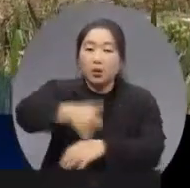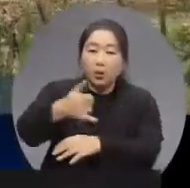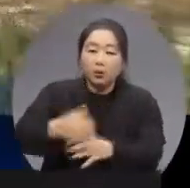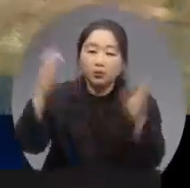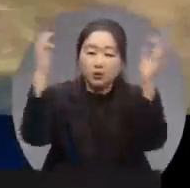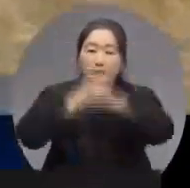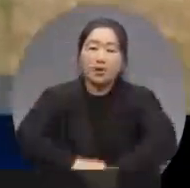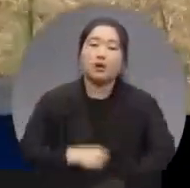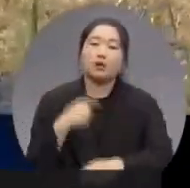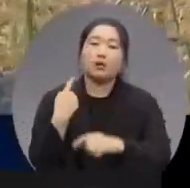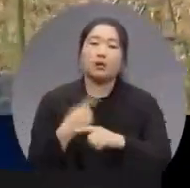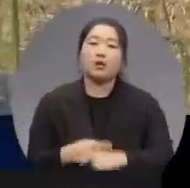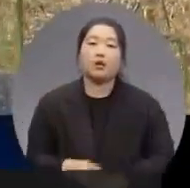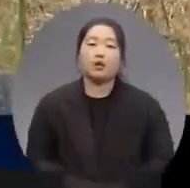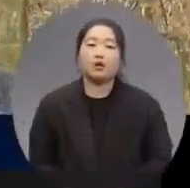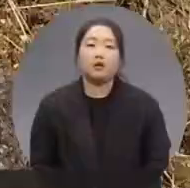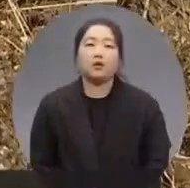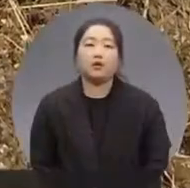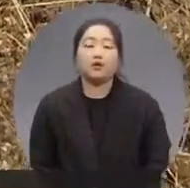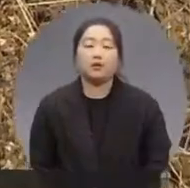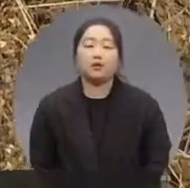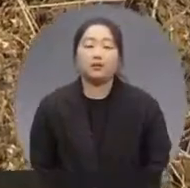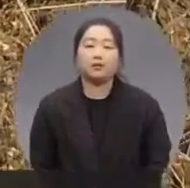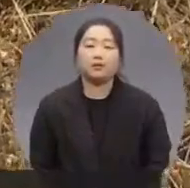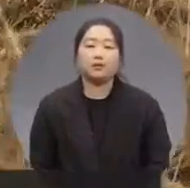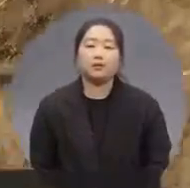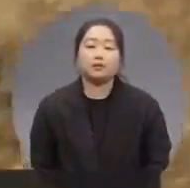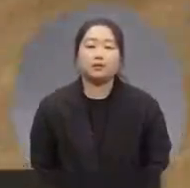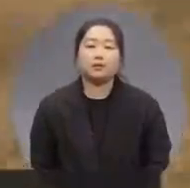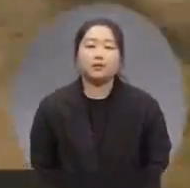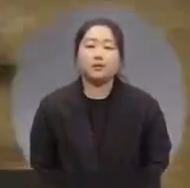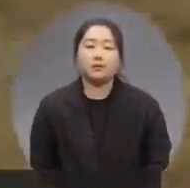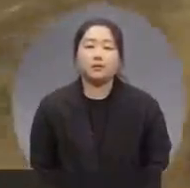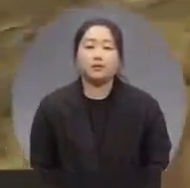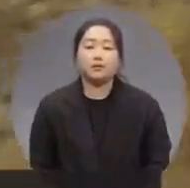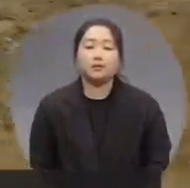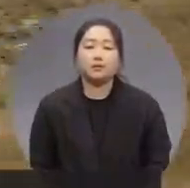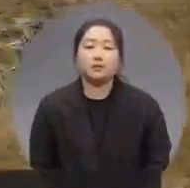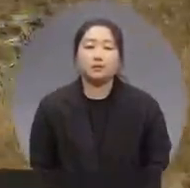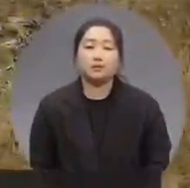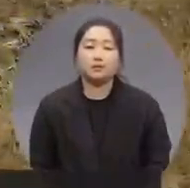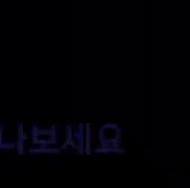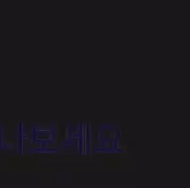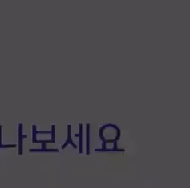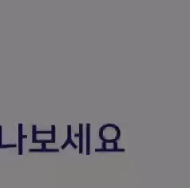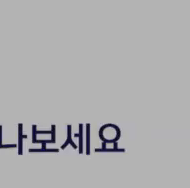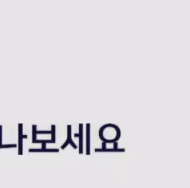놓치면 올해 농사 아주 망치는 거죠. MBC 뉴스 이승준입니다.